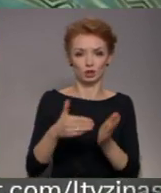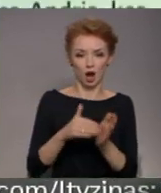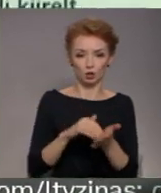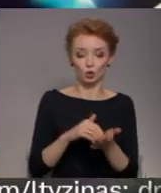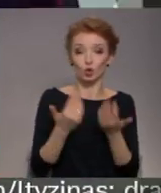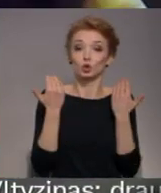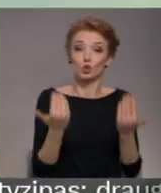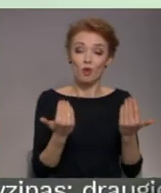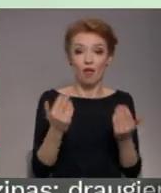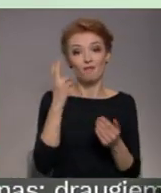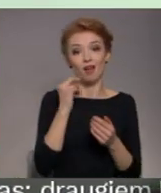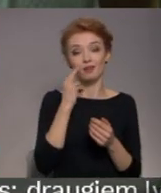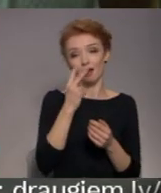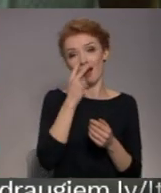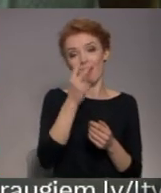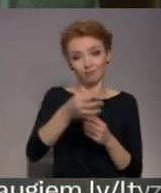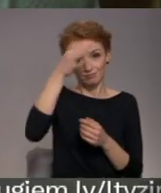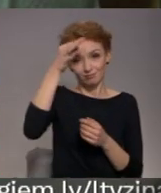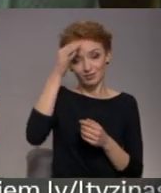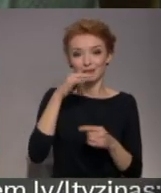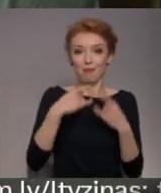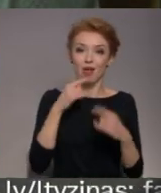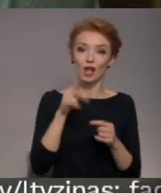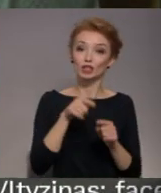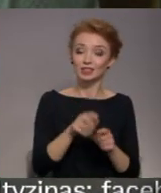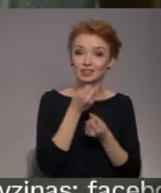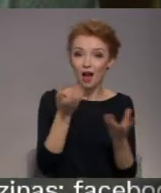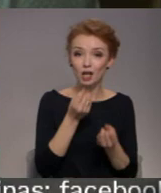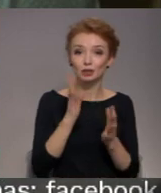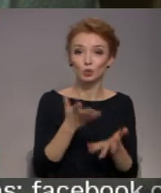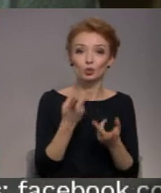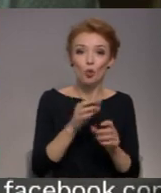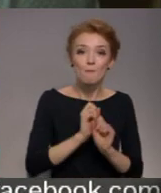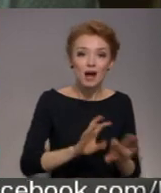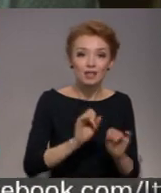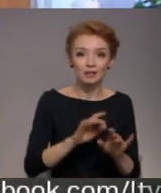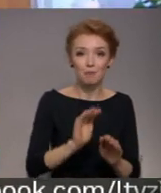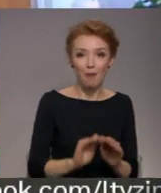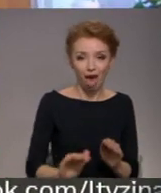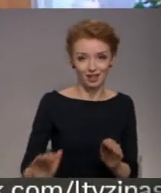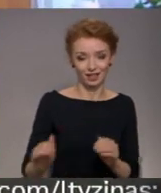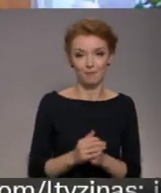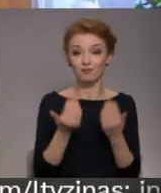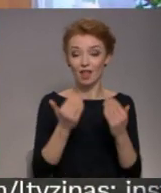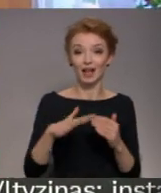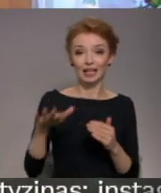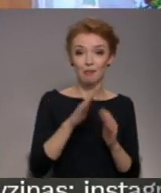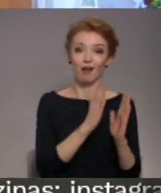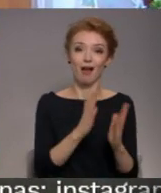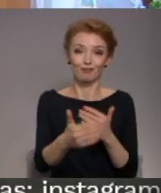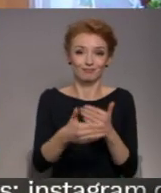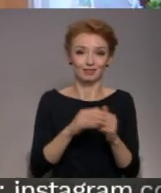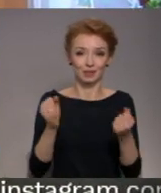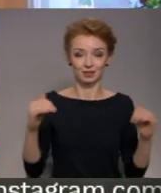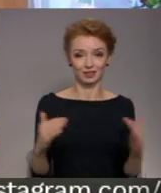jaunie vecāki raugās ar smaidu un smeja, ka šis būs stāsts, ko nodot no paaudzes paaudzē. Tagad ģimene gatavojas Ziemassvētkiem,